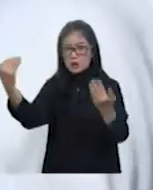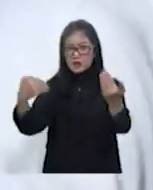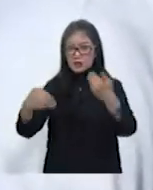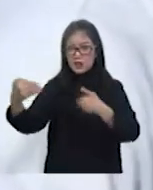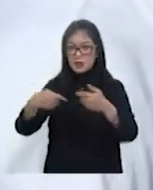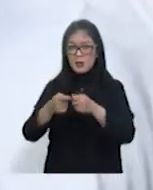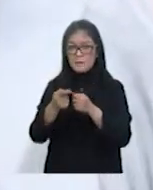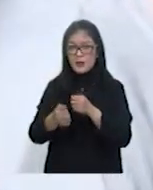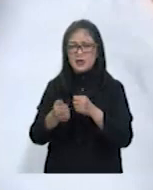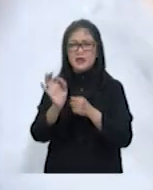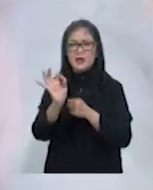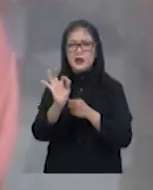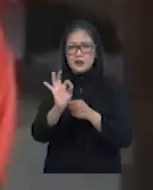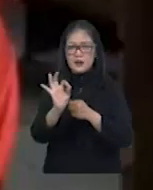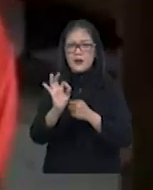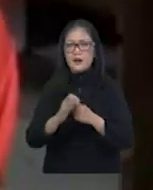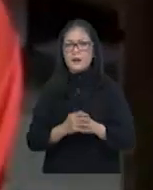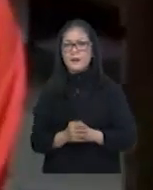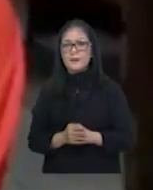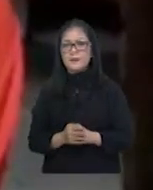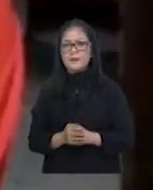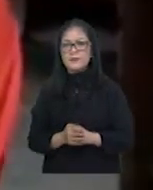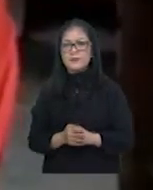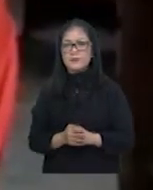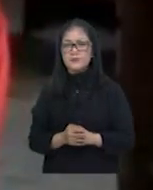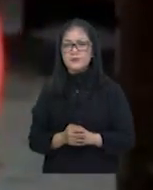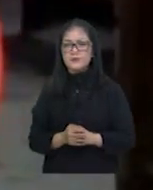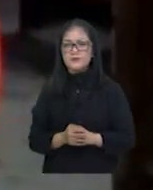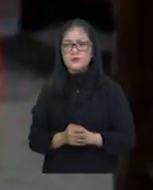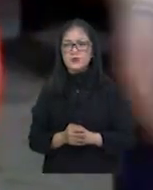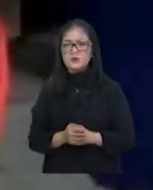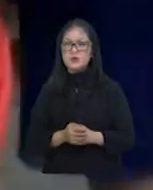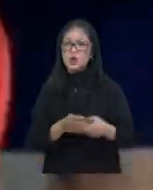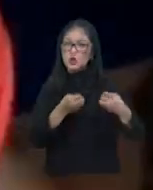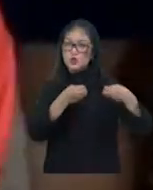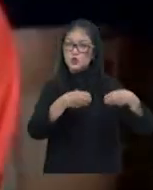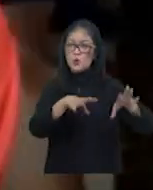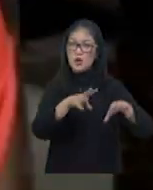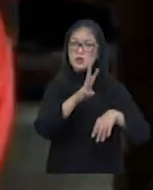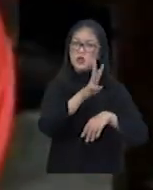31, antara 31, 32. Penjualan berkurang nggak, Bang? Oh, pengaruh juga.